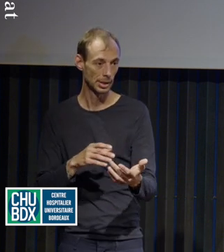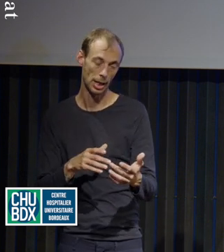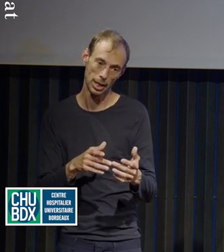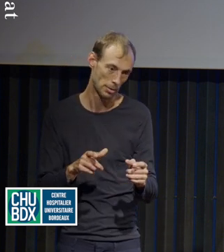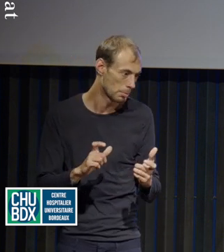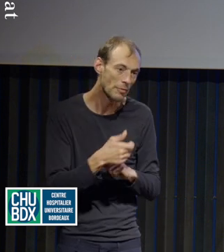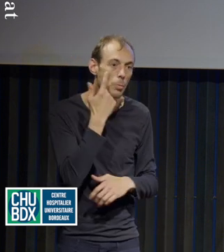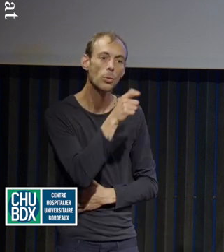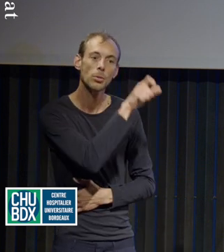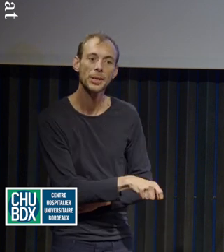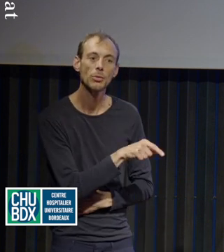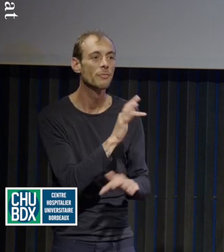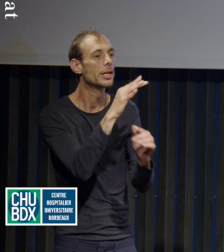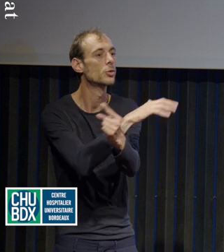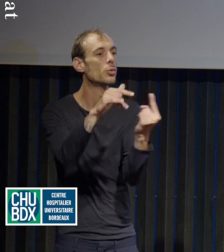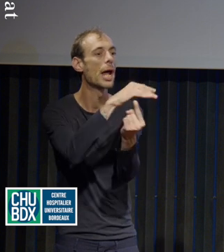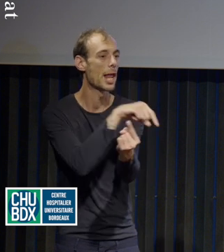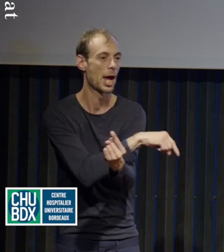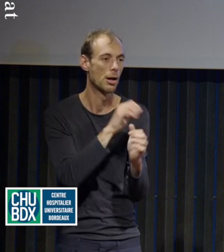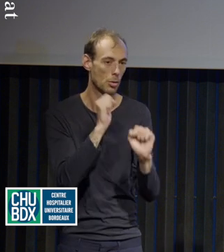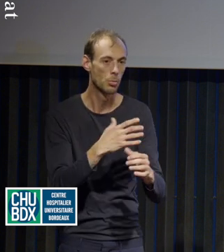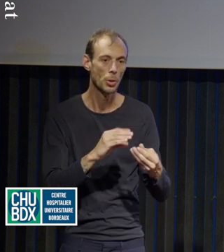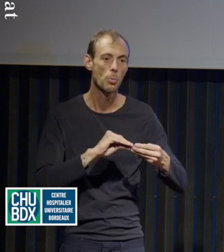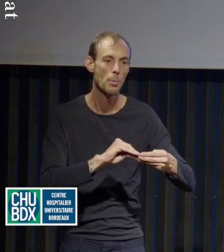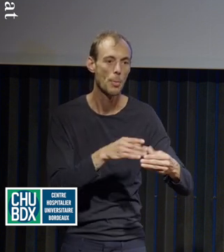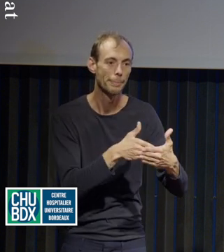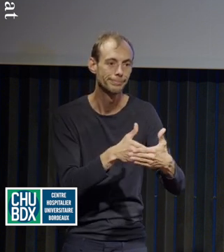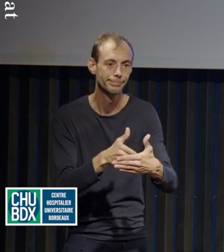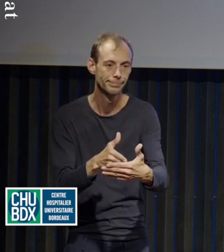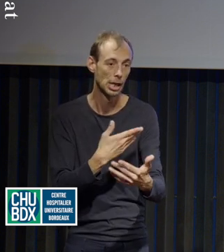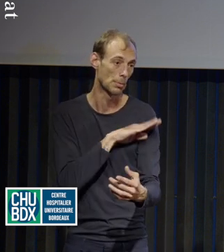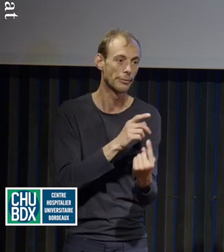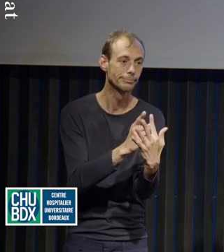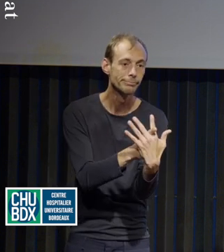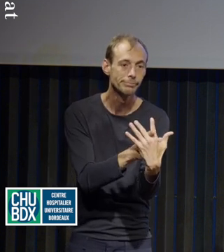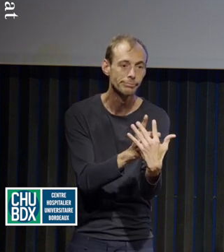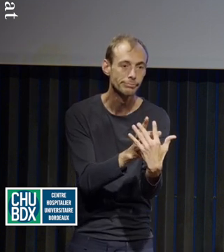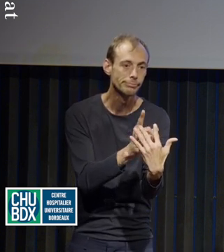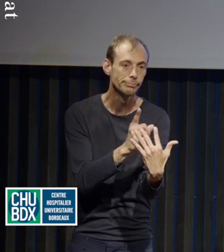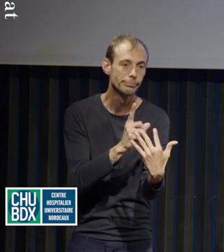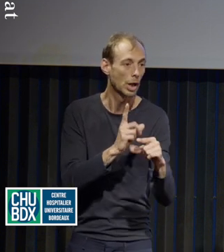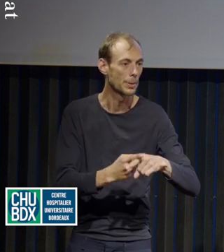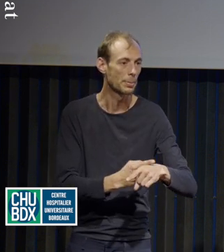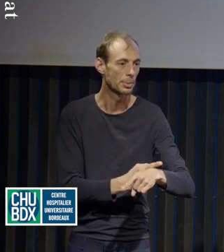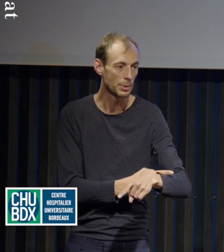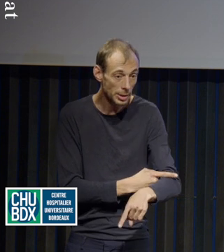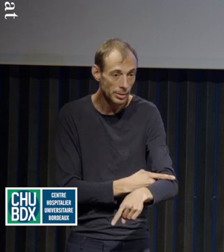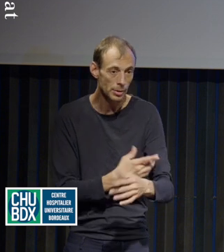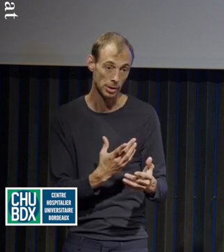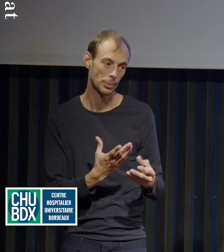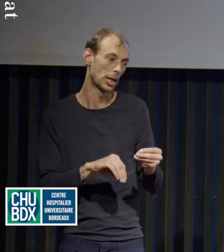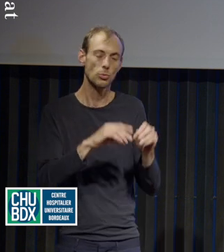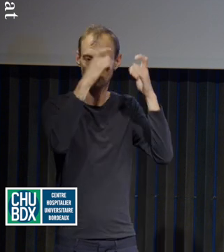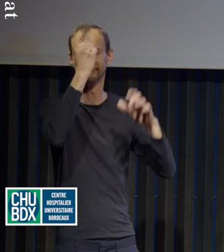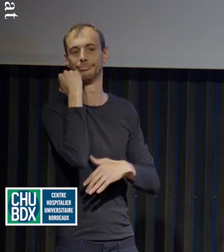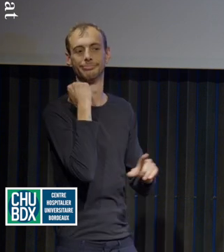social, avec une désinsertion progressive, avec et en plus le poids finalement de la stigmatisation, comme cela a été